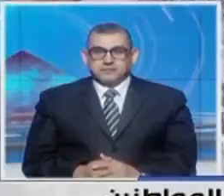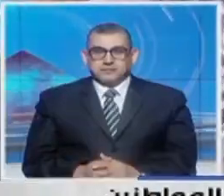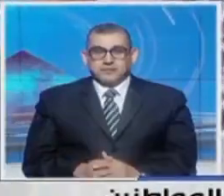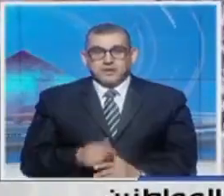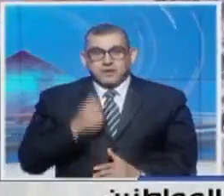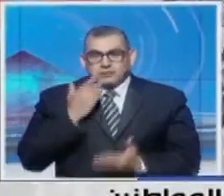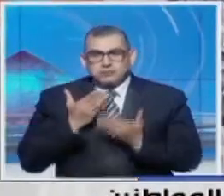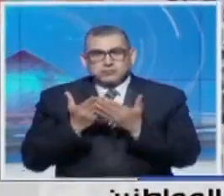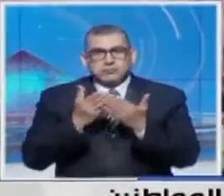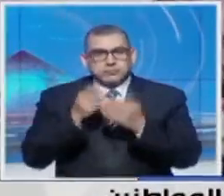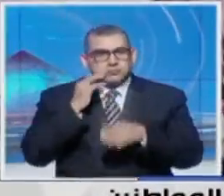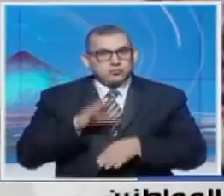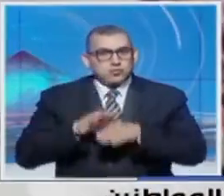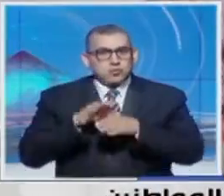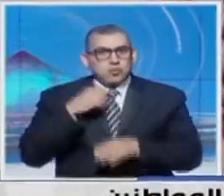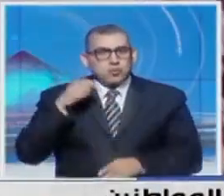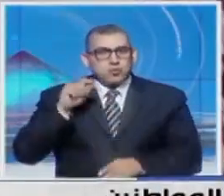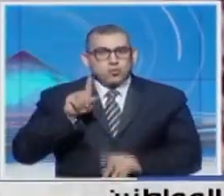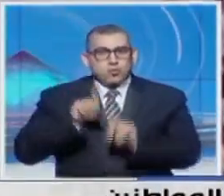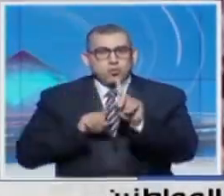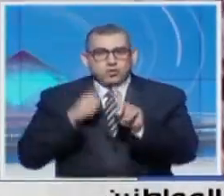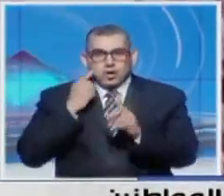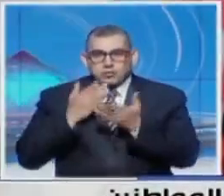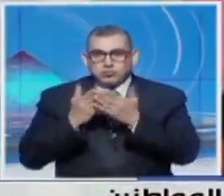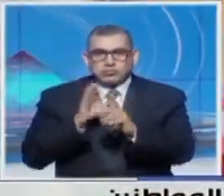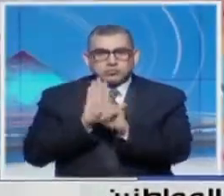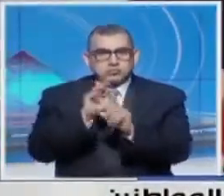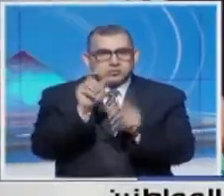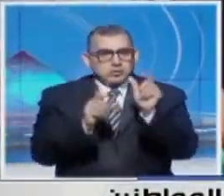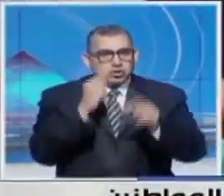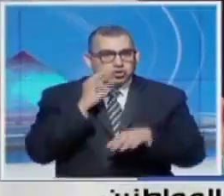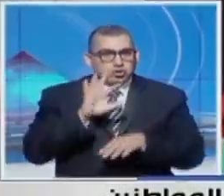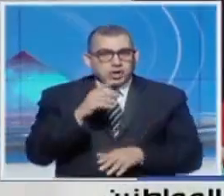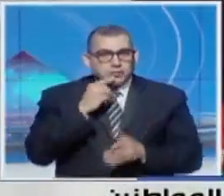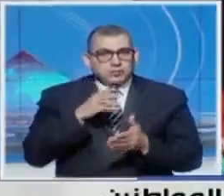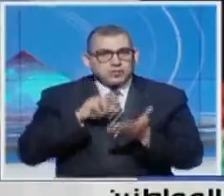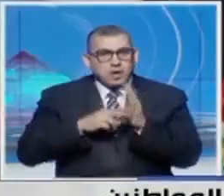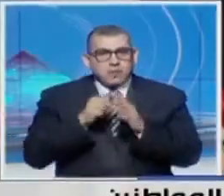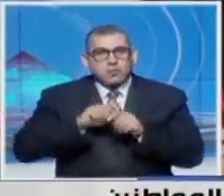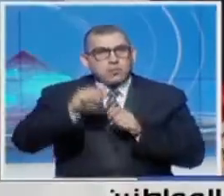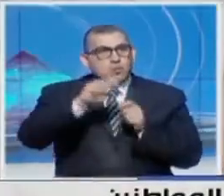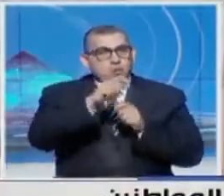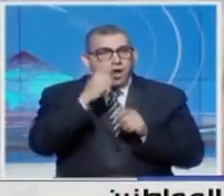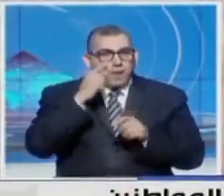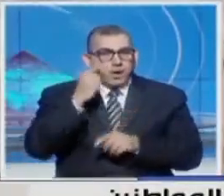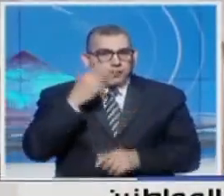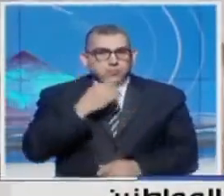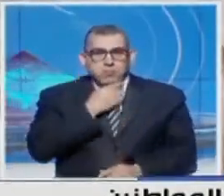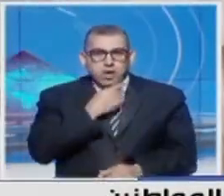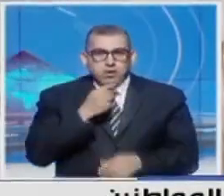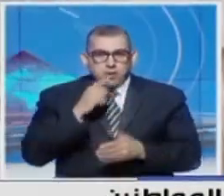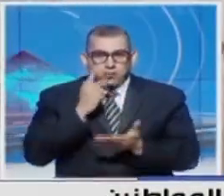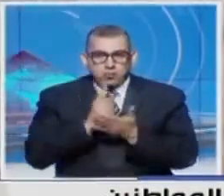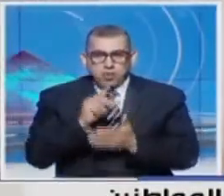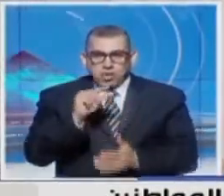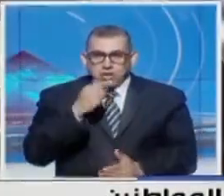الإسهامات الفاعلة من الوزارة في دعم ومساندة المواطنين بخاصة في المناطق الأولى بالرعاية كانت موضع إشادة كبيرة